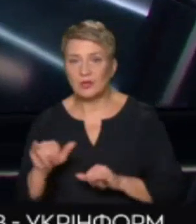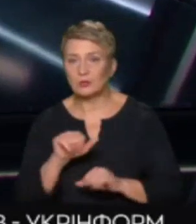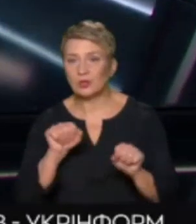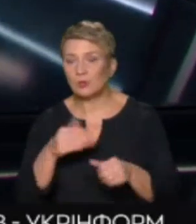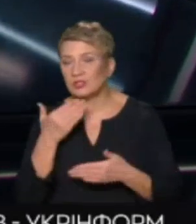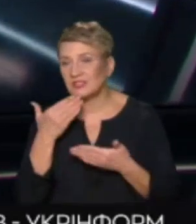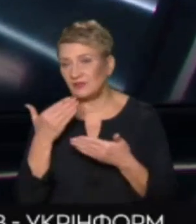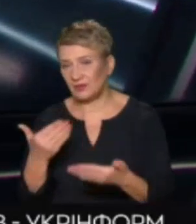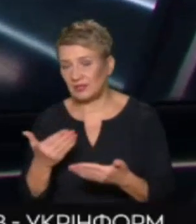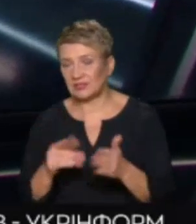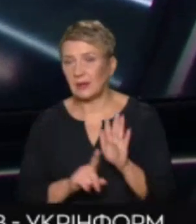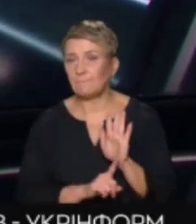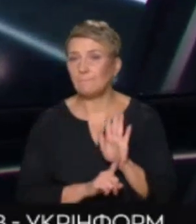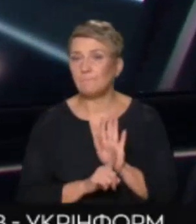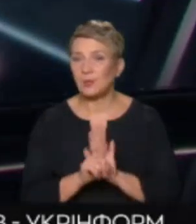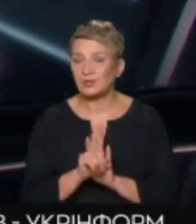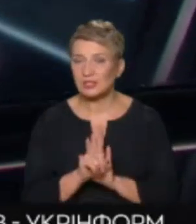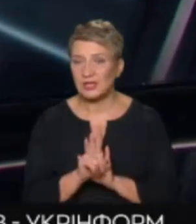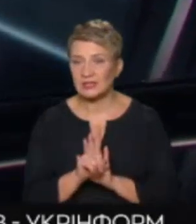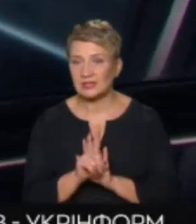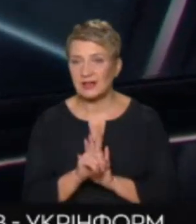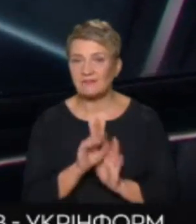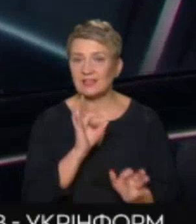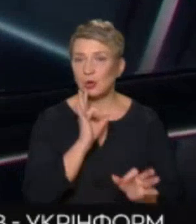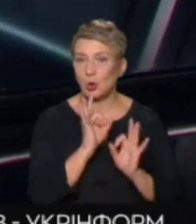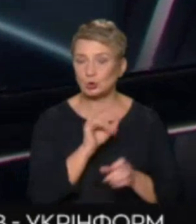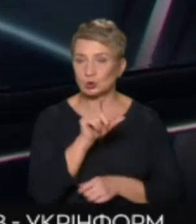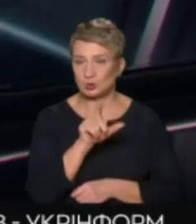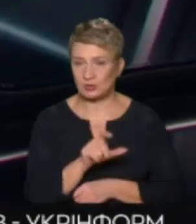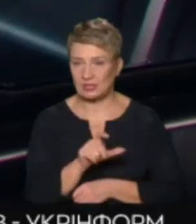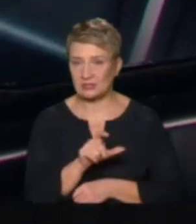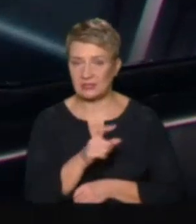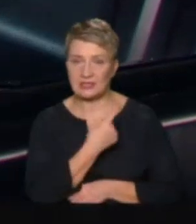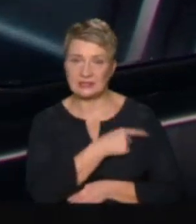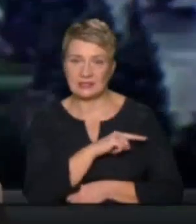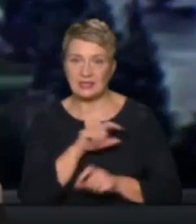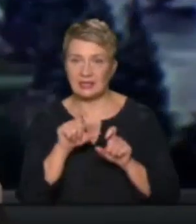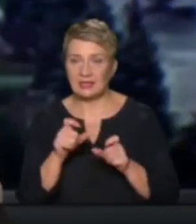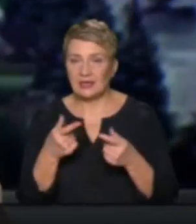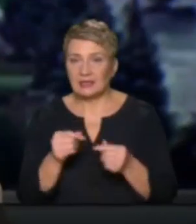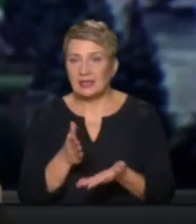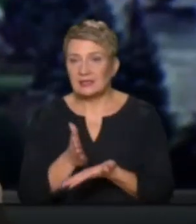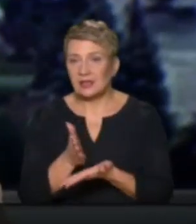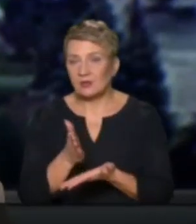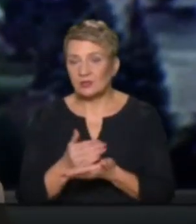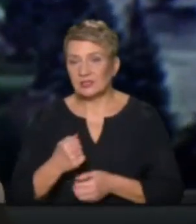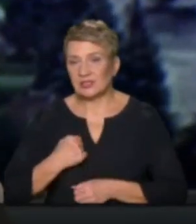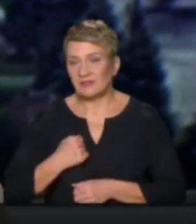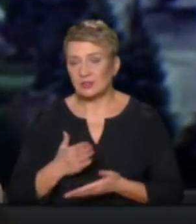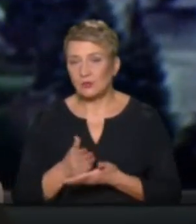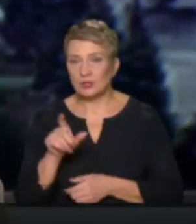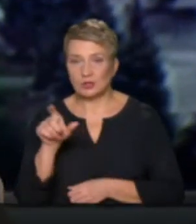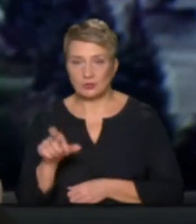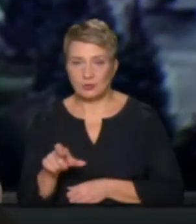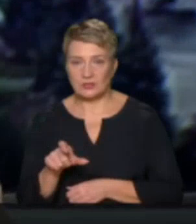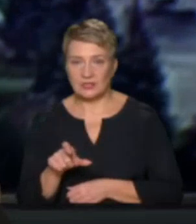звернутися, починаючи від консультації з лікарні, де, наприклад, знаходиться військовослужбовець